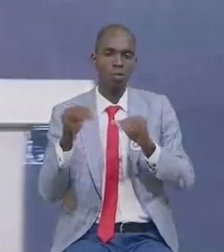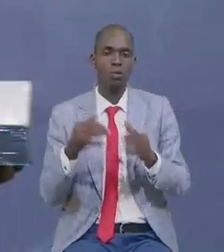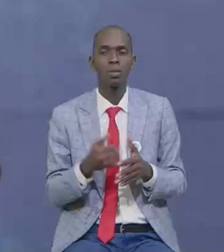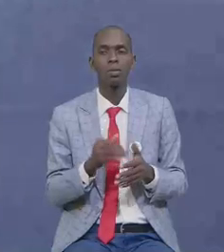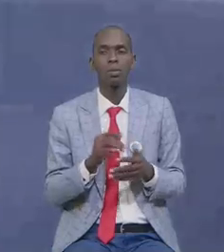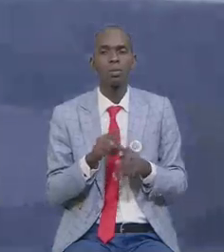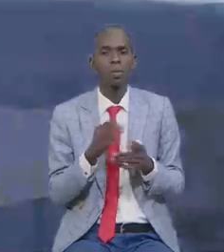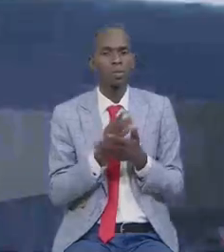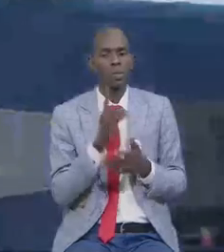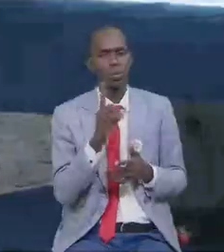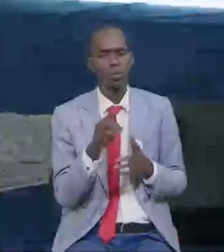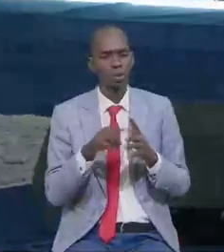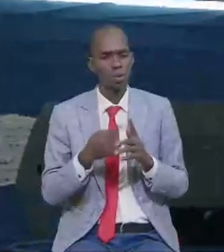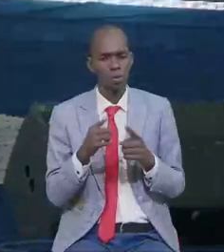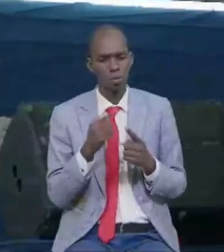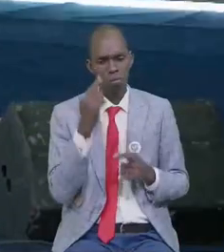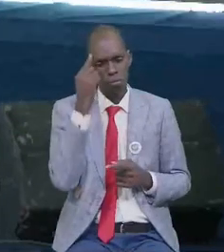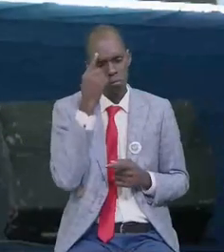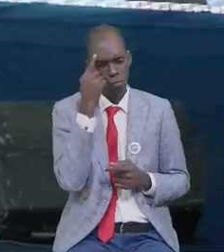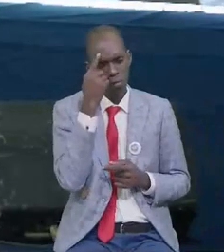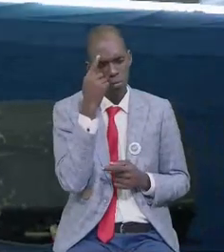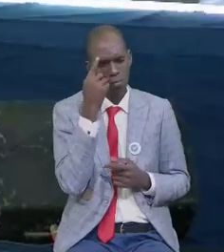Mais quelqu'un commence à raisonner.